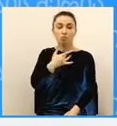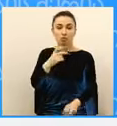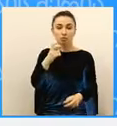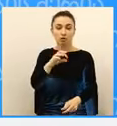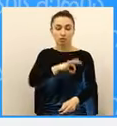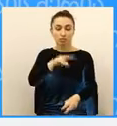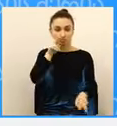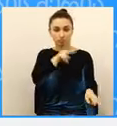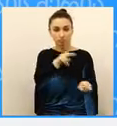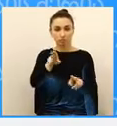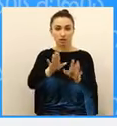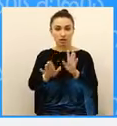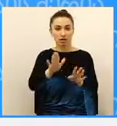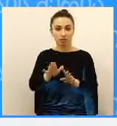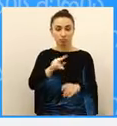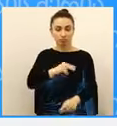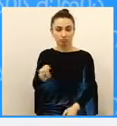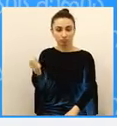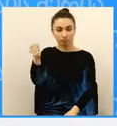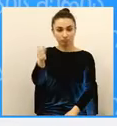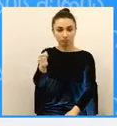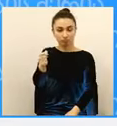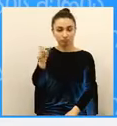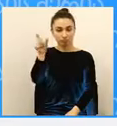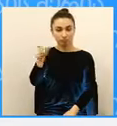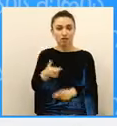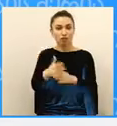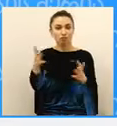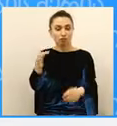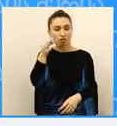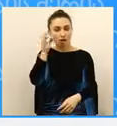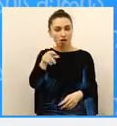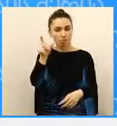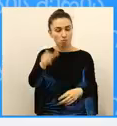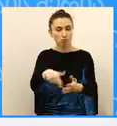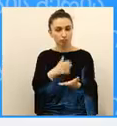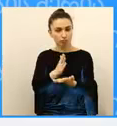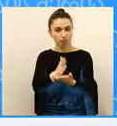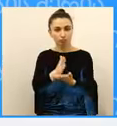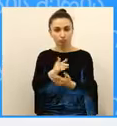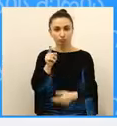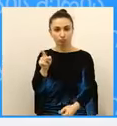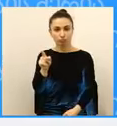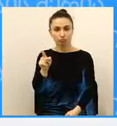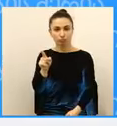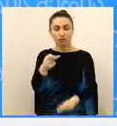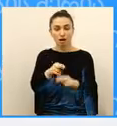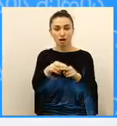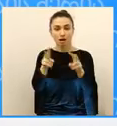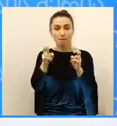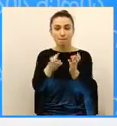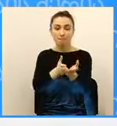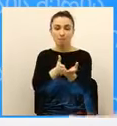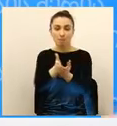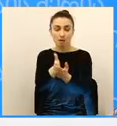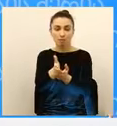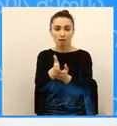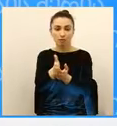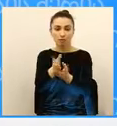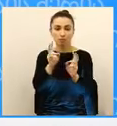მუნიციპალური ინსპექციის ხელმძღვანელის თანამდებობაზე. Მას ძალიან დიდი გამოცდილება აქვს am